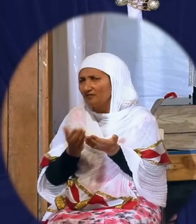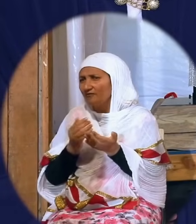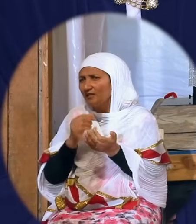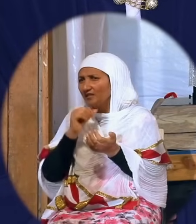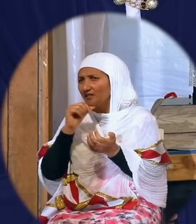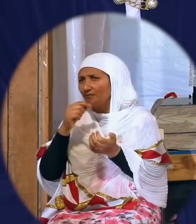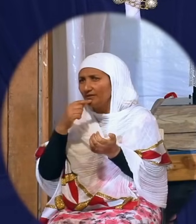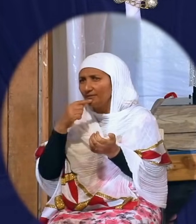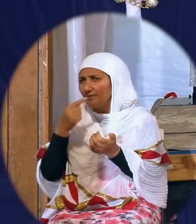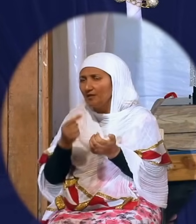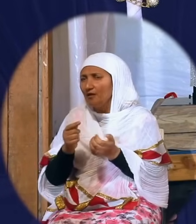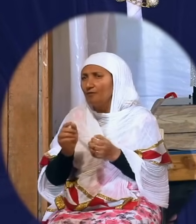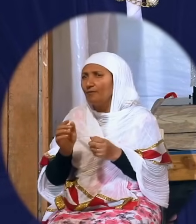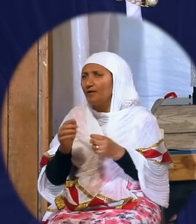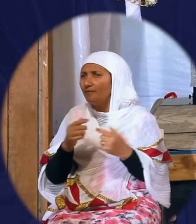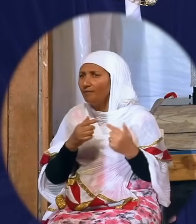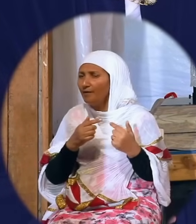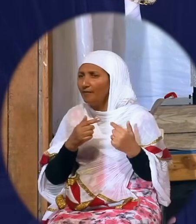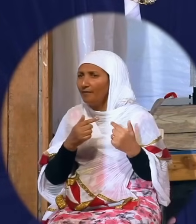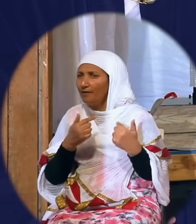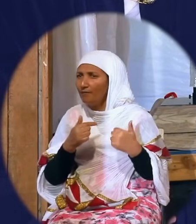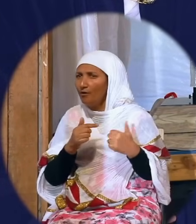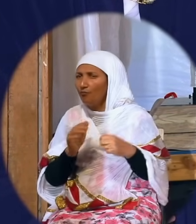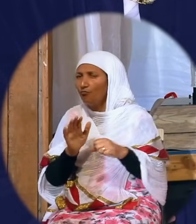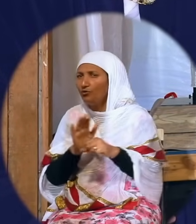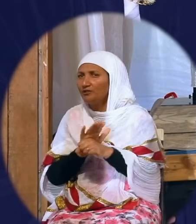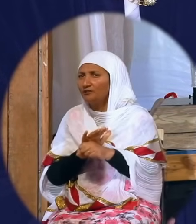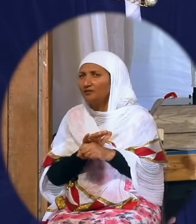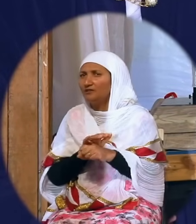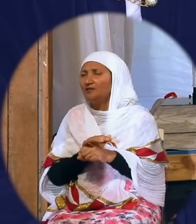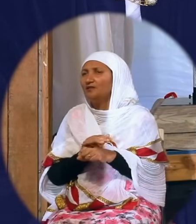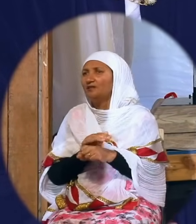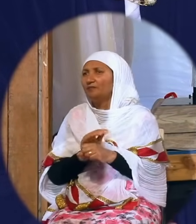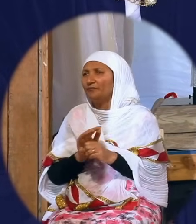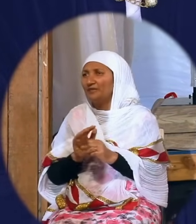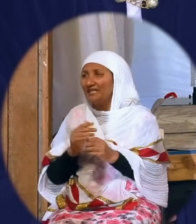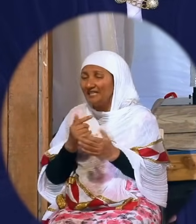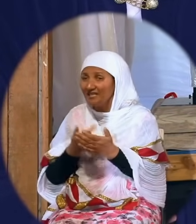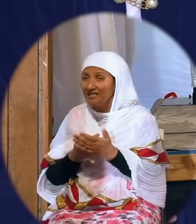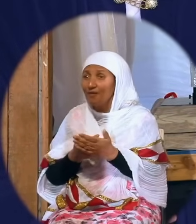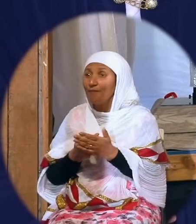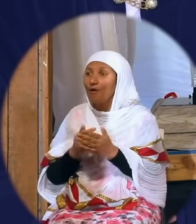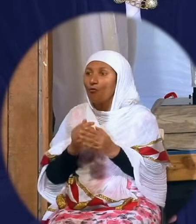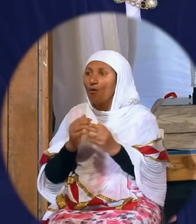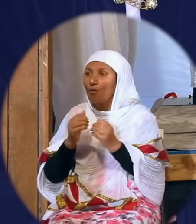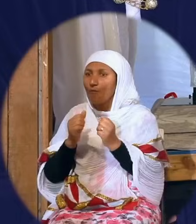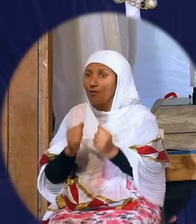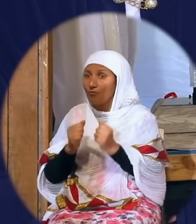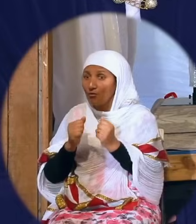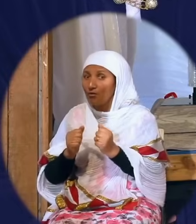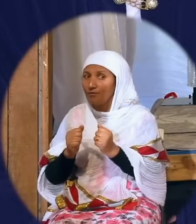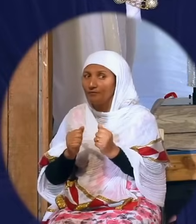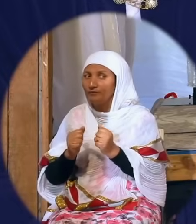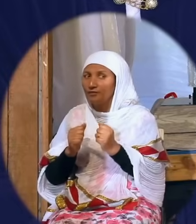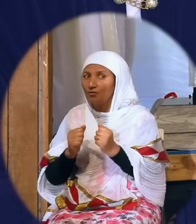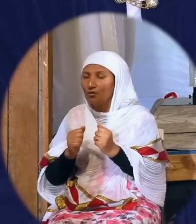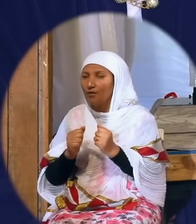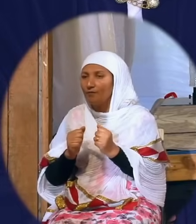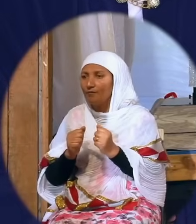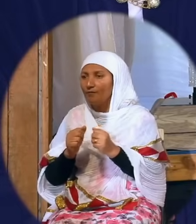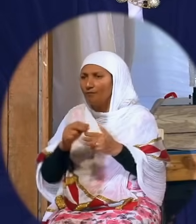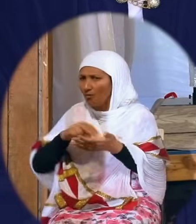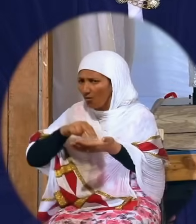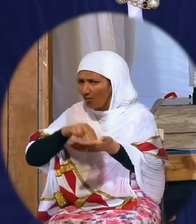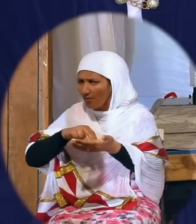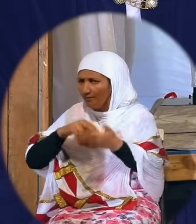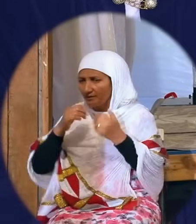በሙሉነት አያስፈልገኝም ይላል። ያቻ ግፊትን መቋቋም ይችላል ማለት ነው። ያን መቋቋም የሚችለው ግን በአብዛኛው ልጅነት